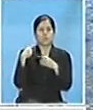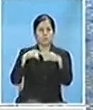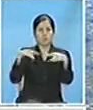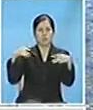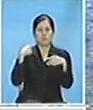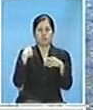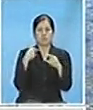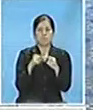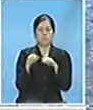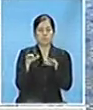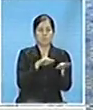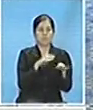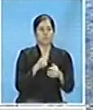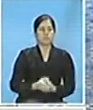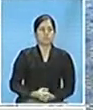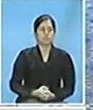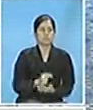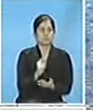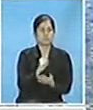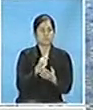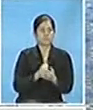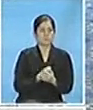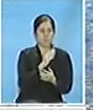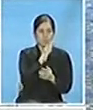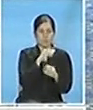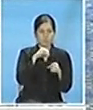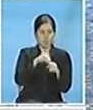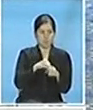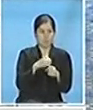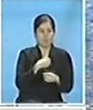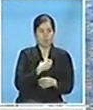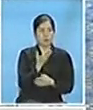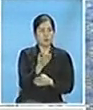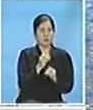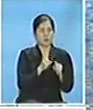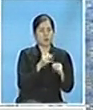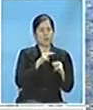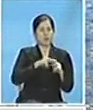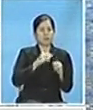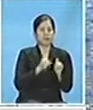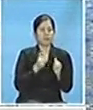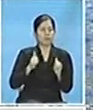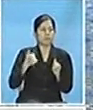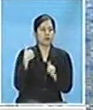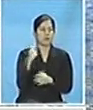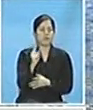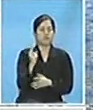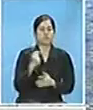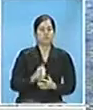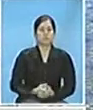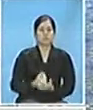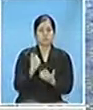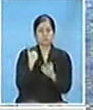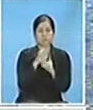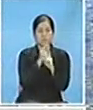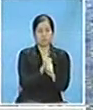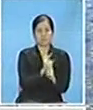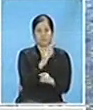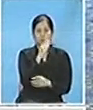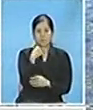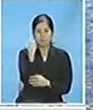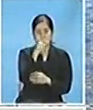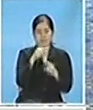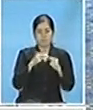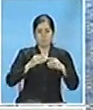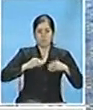กันซึ่งไม่เหมาะถ้าท่านยังอยู่ก็ขอให้ขึ้นมานะครับแล้วท่านก็ประธานก็ดำเนินการตามคันลองไปว่าเมื่อไม่มีใครคัดค้